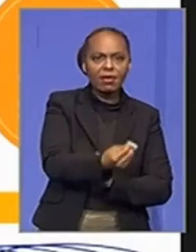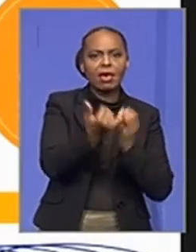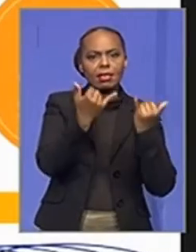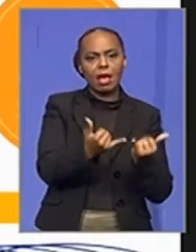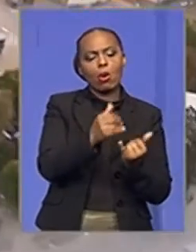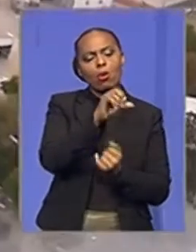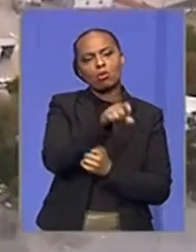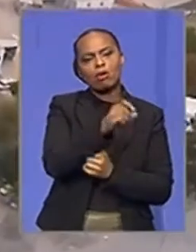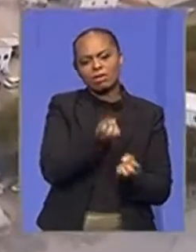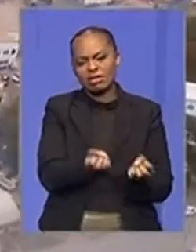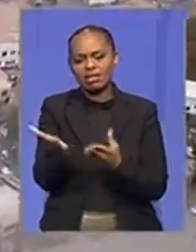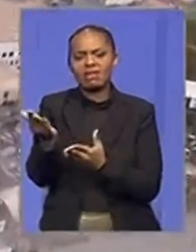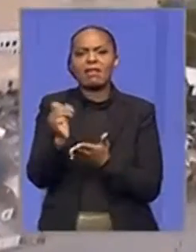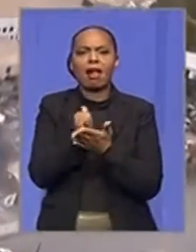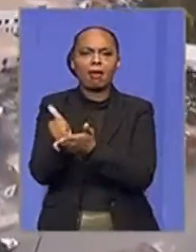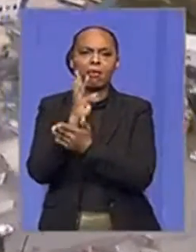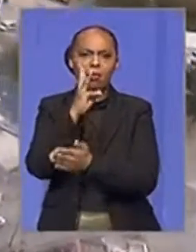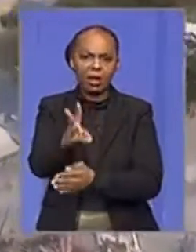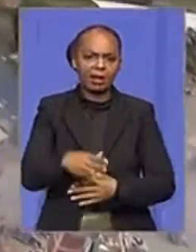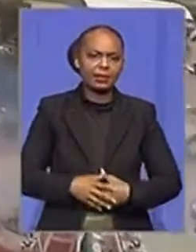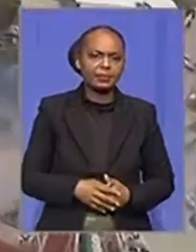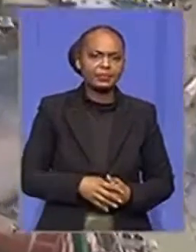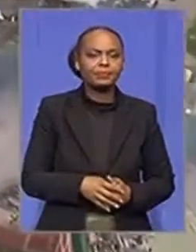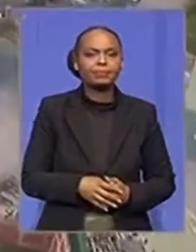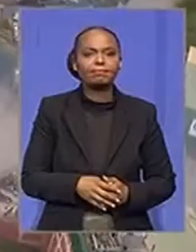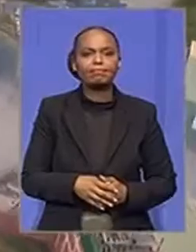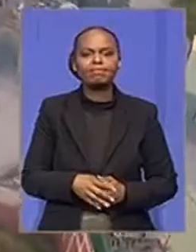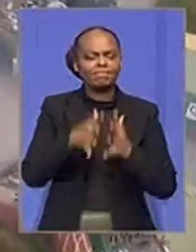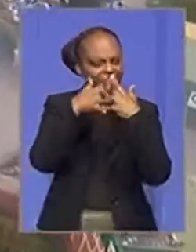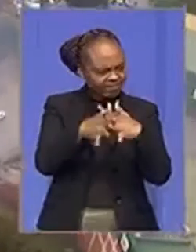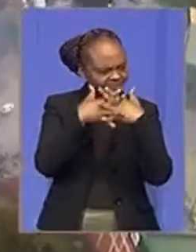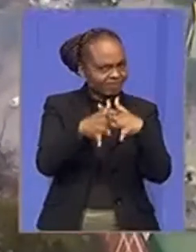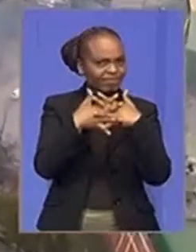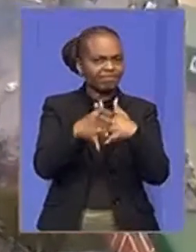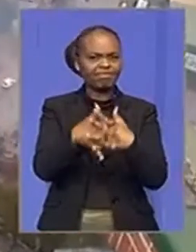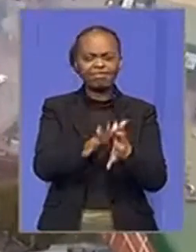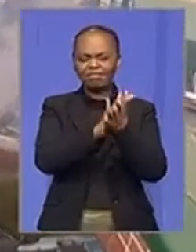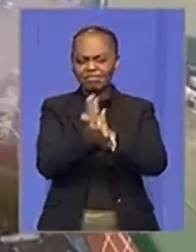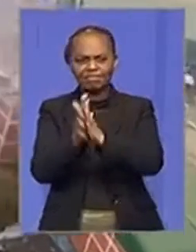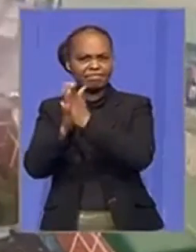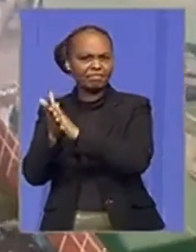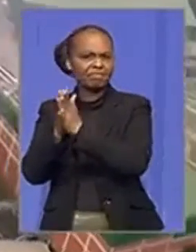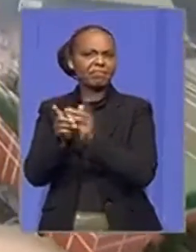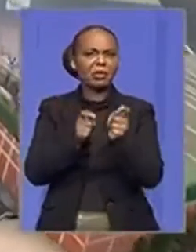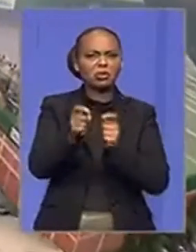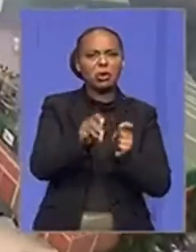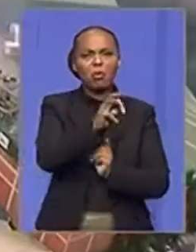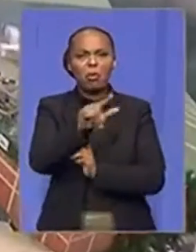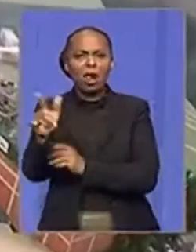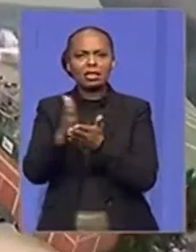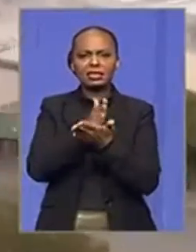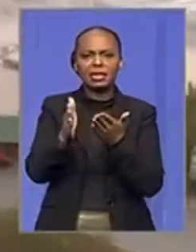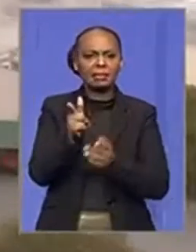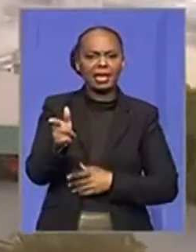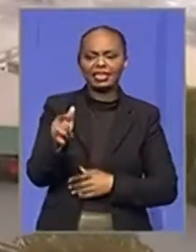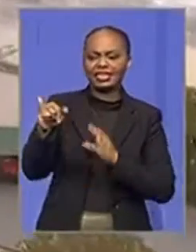the people. Dikhuduego tse di neng di padimotse naga mo bekeng e e fetileng di dirile gore babeeletsi ba nne le letshogo la go dira dipeeletso mo